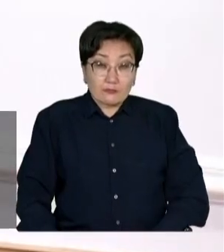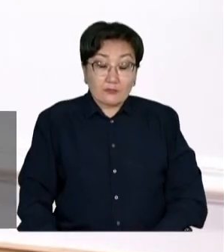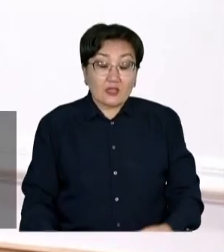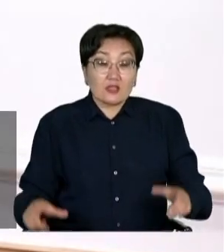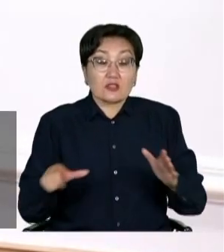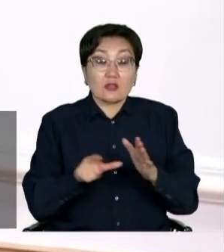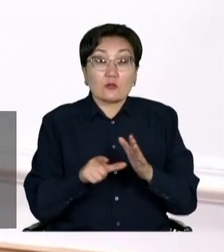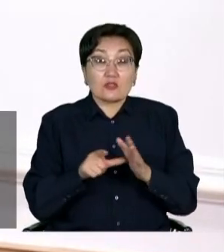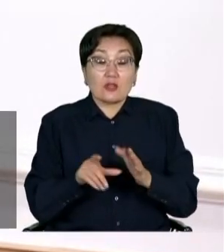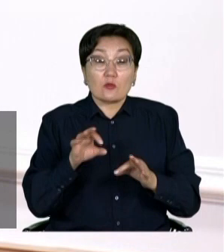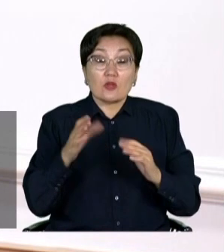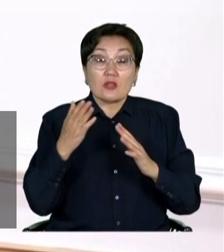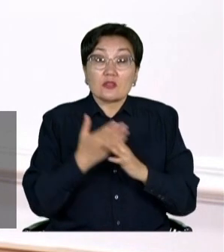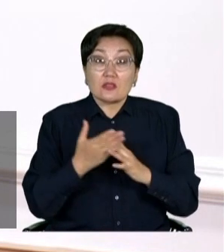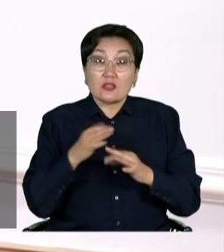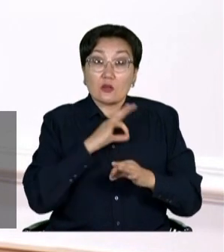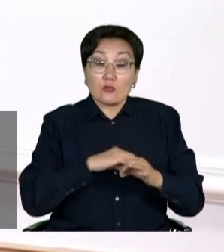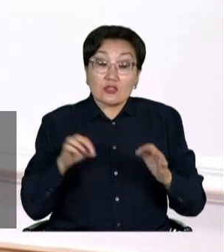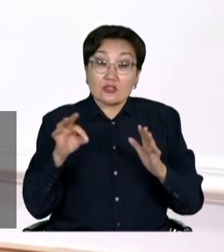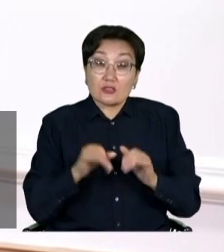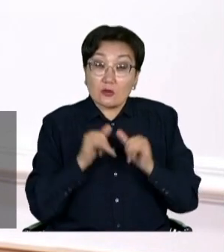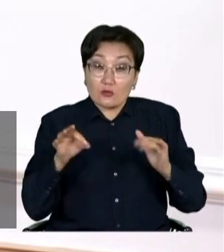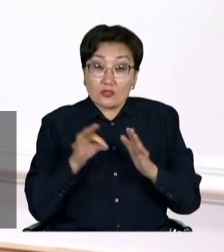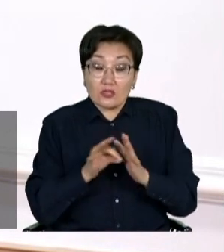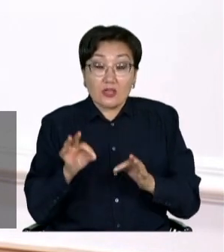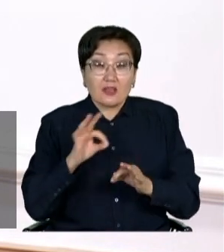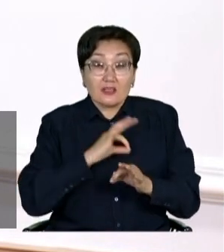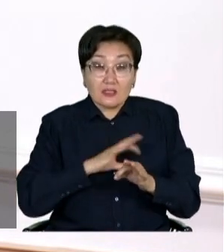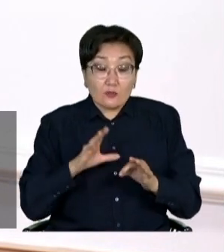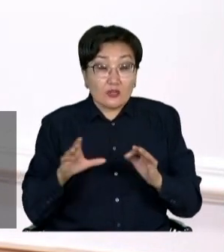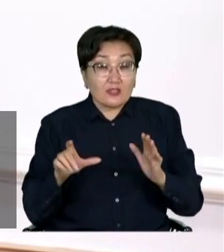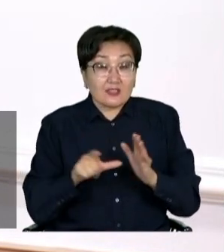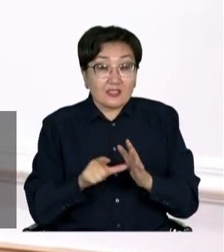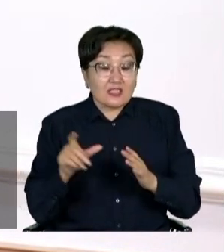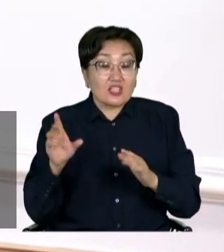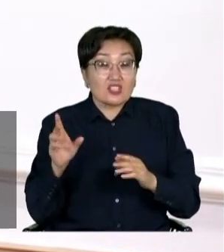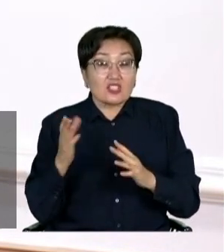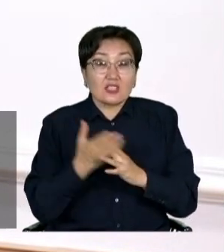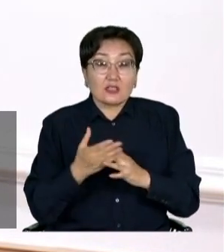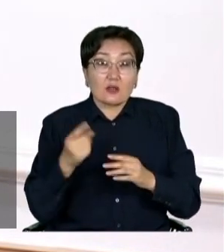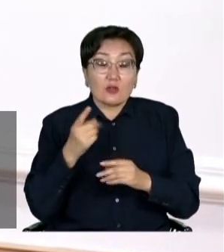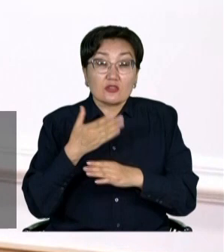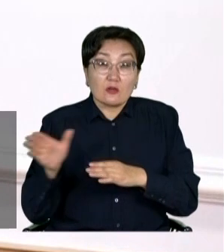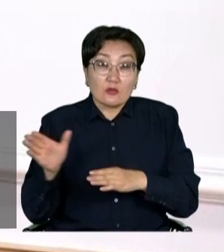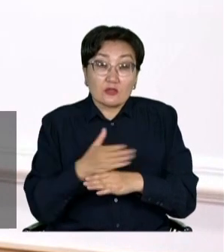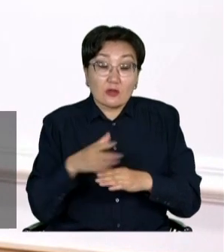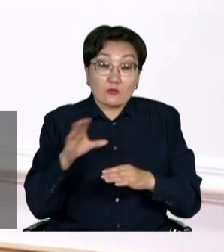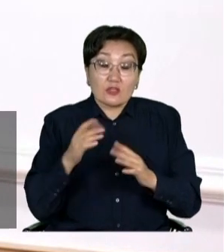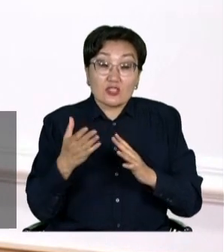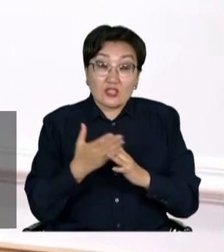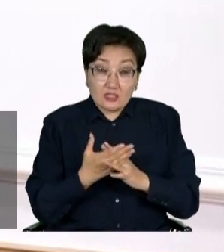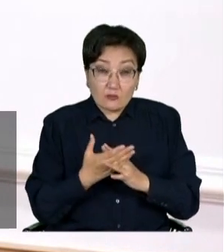Салықтық жеңілдіктердің тиімділігін арттыру мақсатында жобада тиімсіз салық жеңілдіктердің бір бөлігі алынып тасталды. Барлық берілген